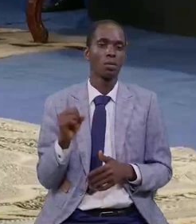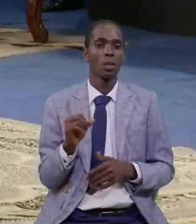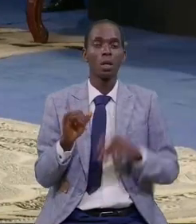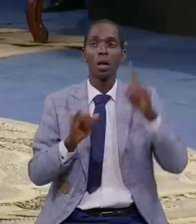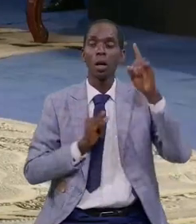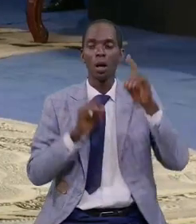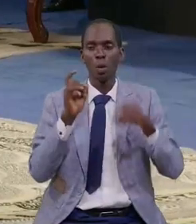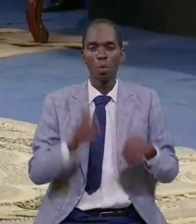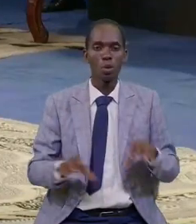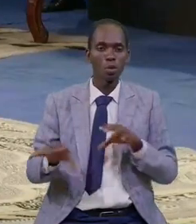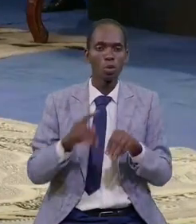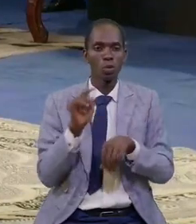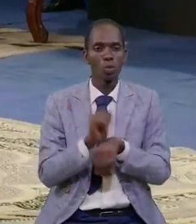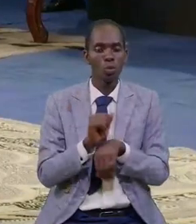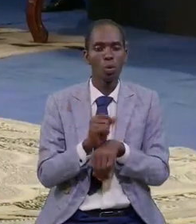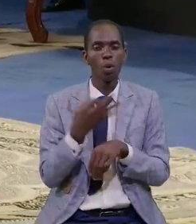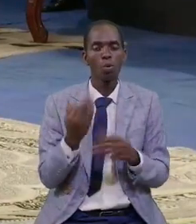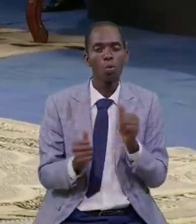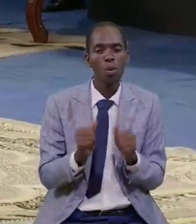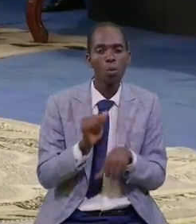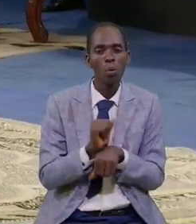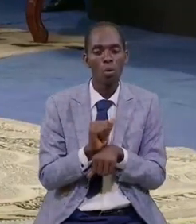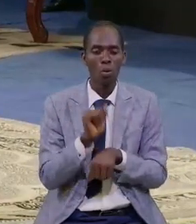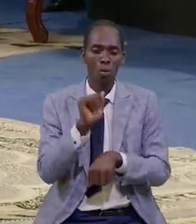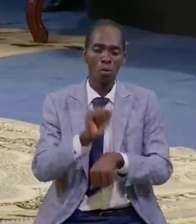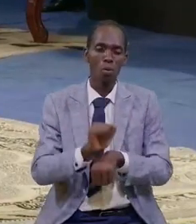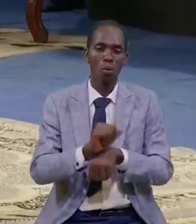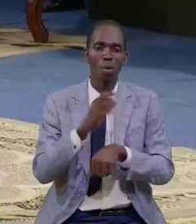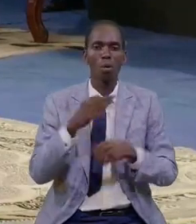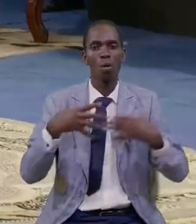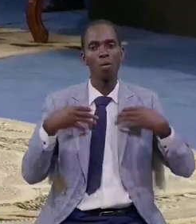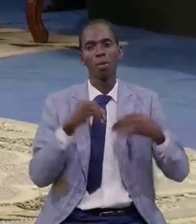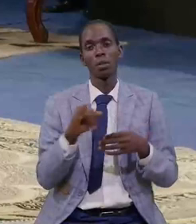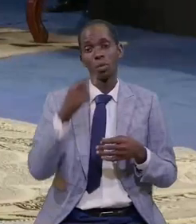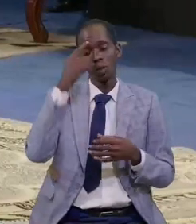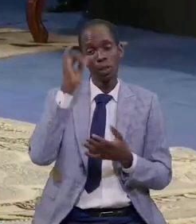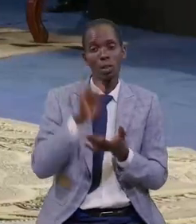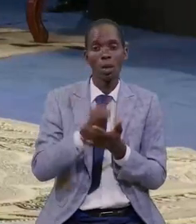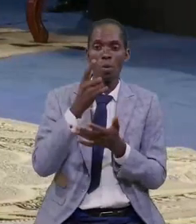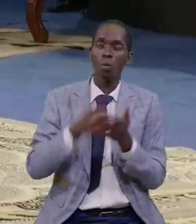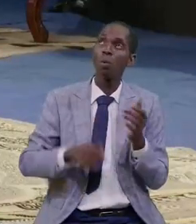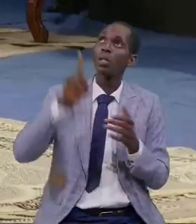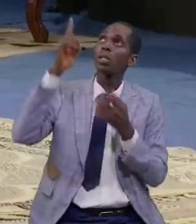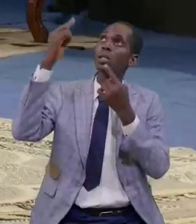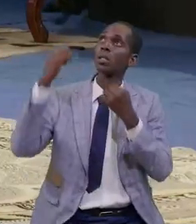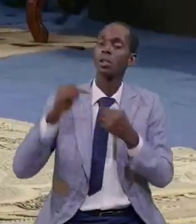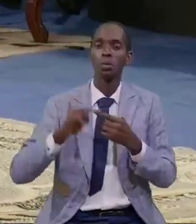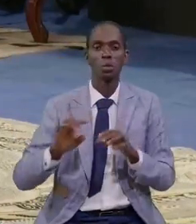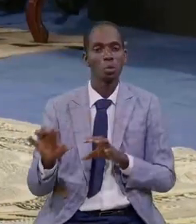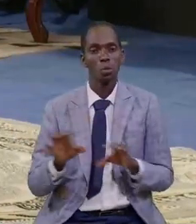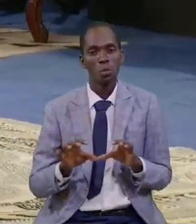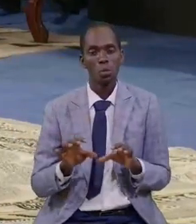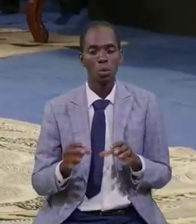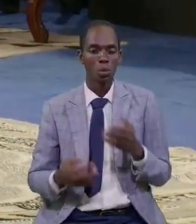les œuvres de la guérison parce que c'est l'œuvre qu'il est venu accomplir il est venu restaurer